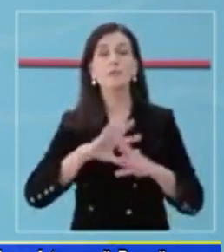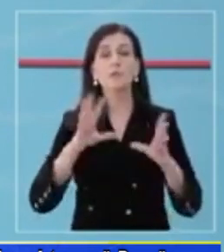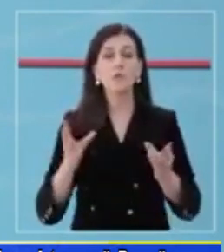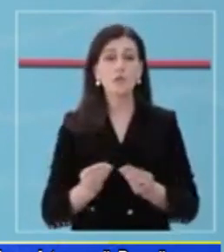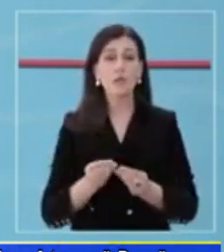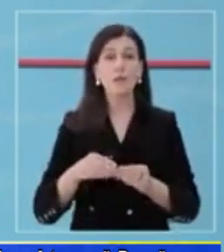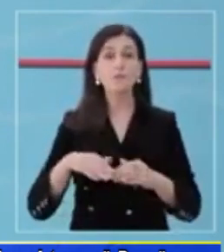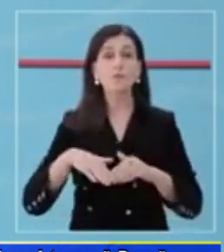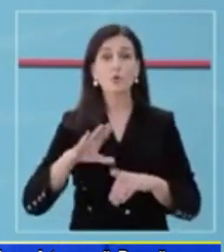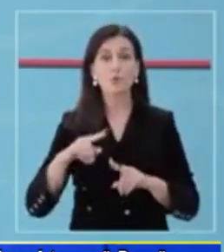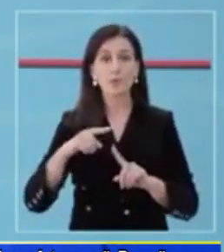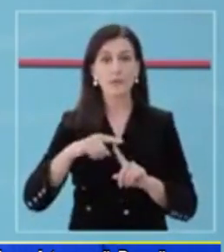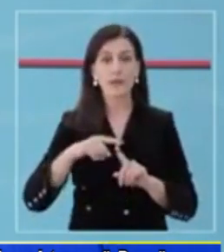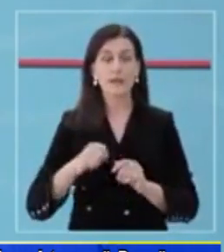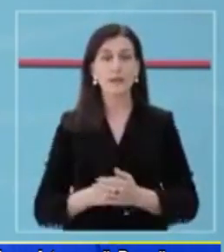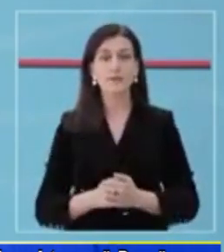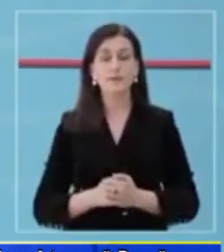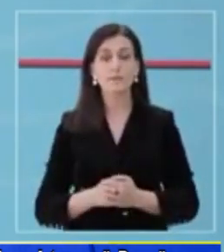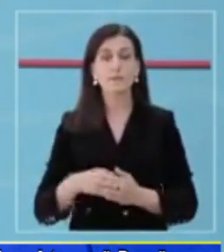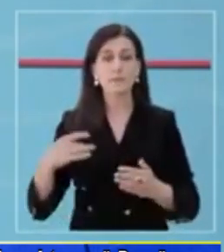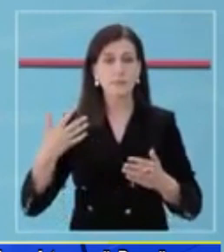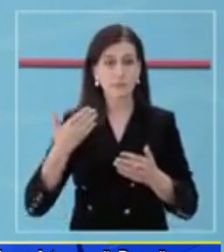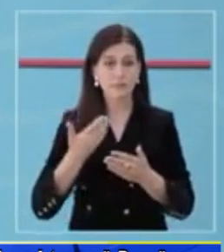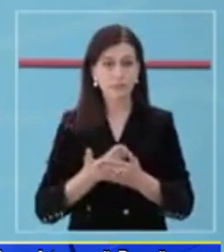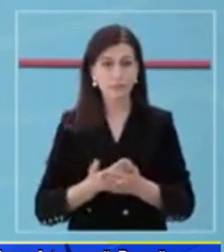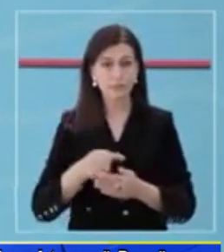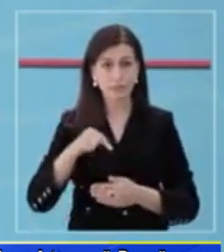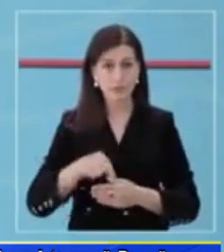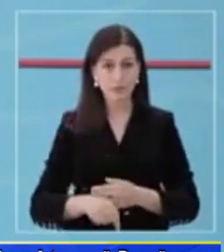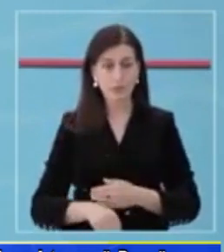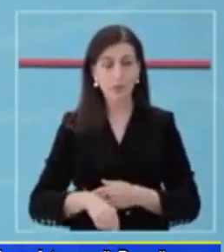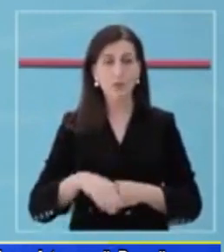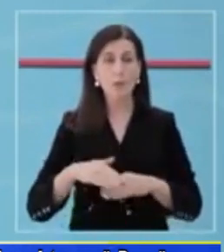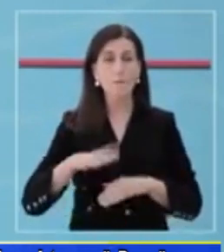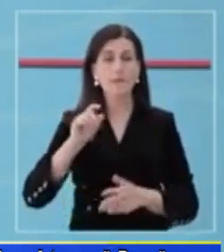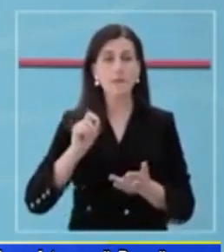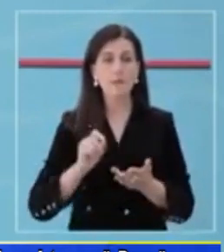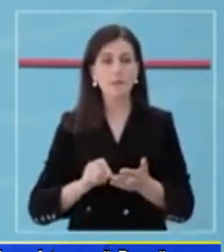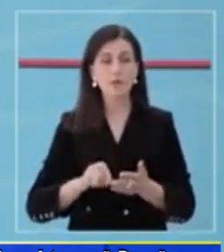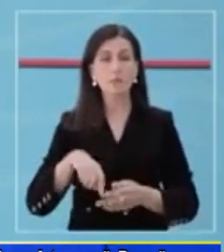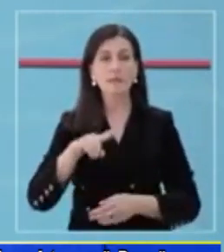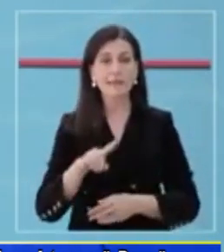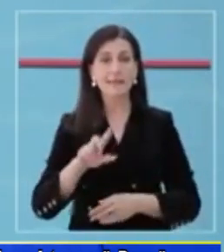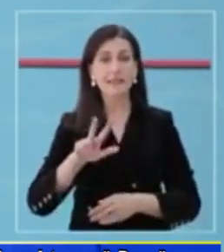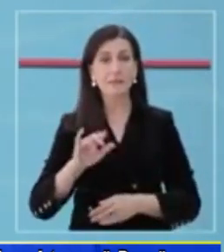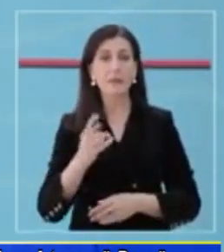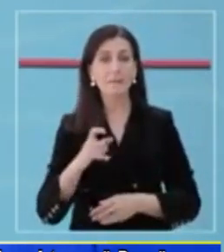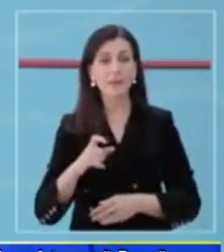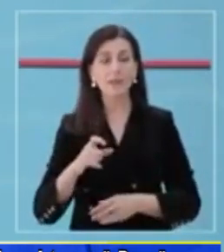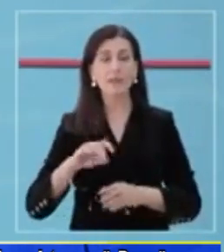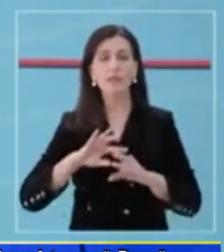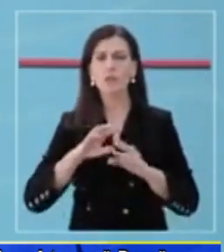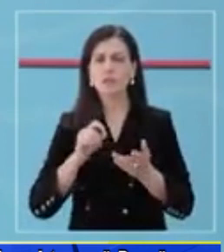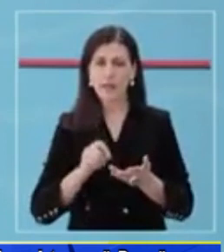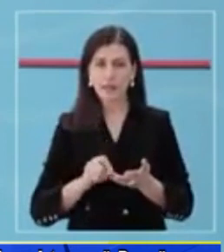janë nga Tirana. Nga fillimi i epidemisë deri më sot, janë kryer mbi 18.000 testime molekulare dhe